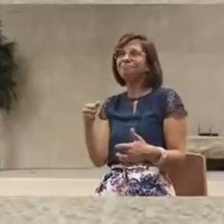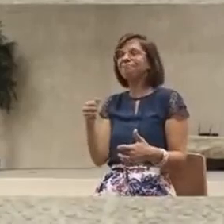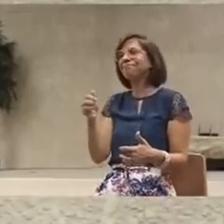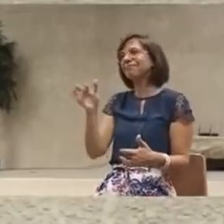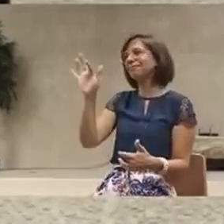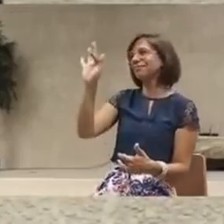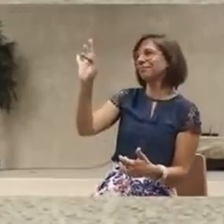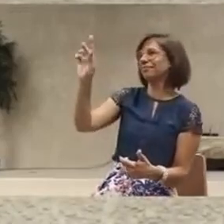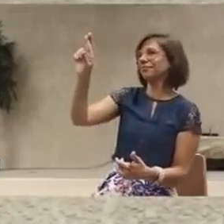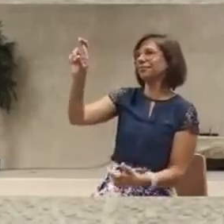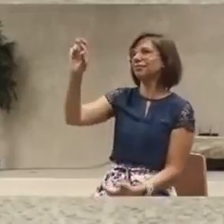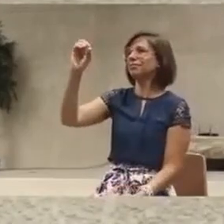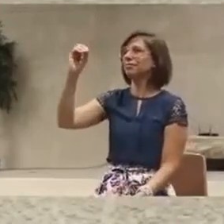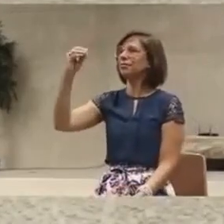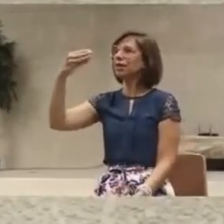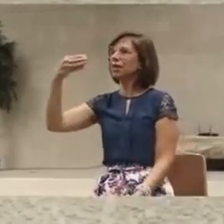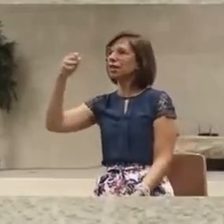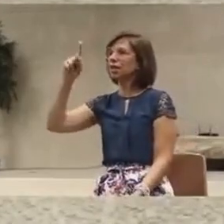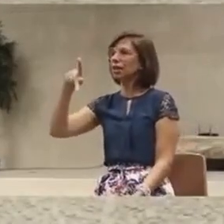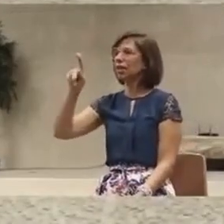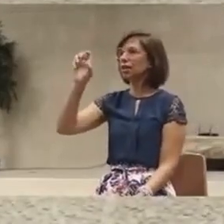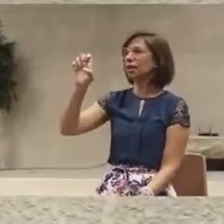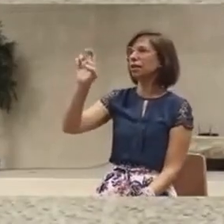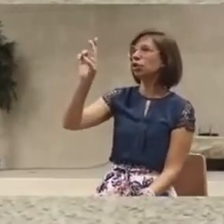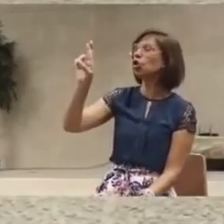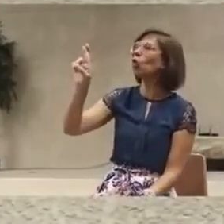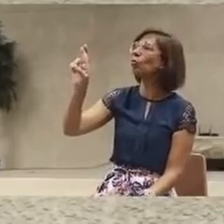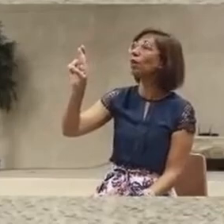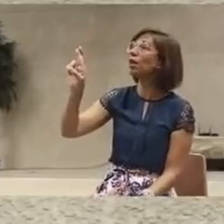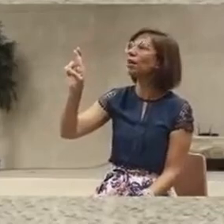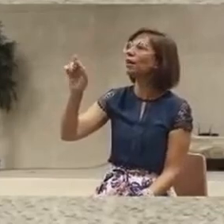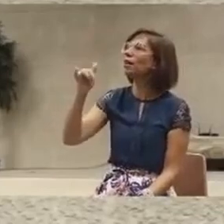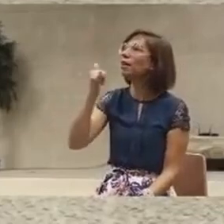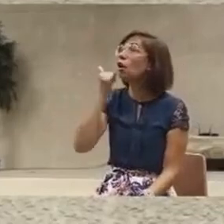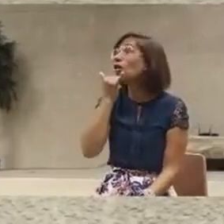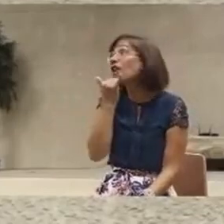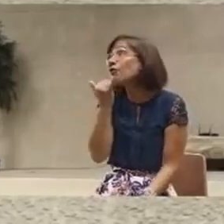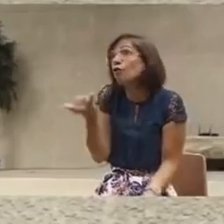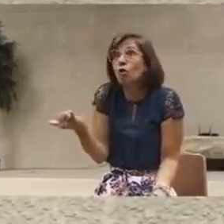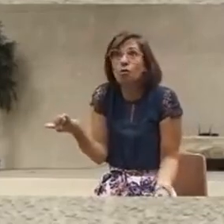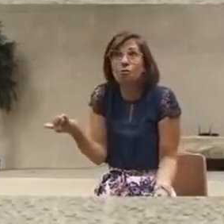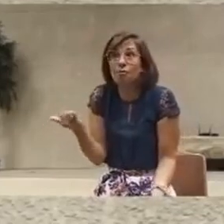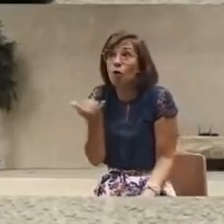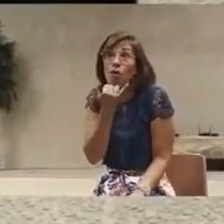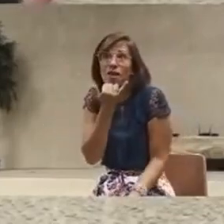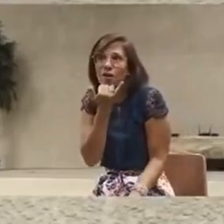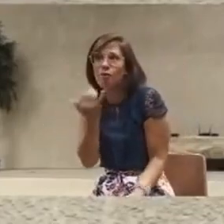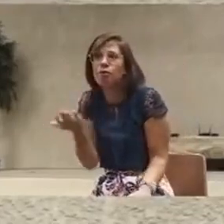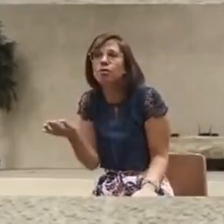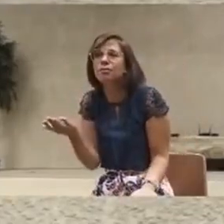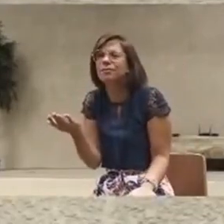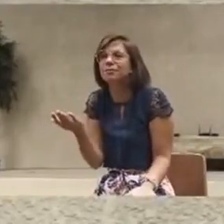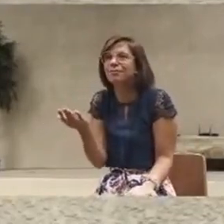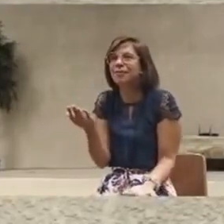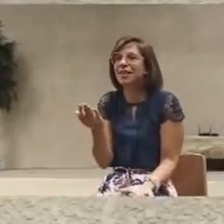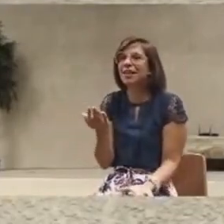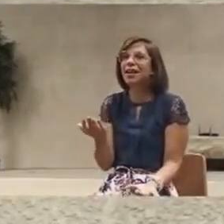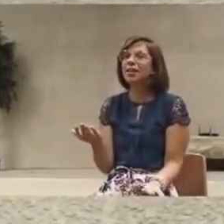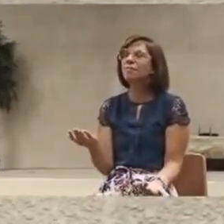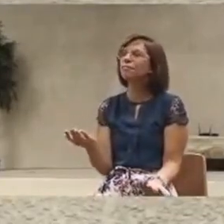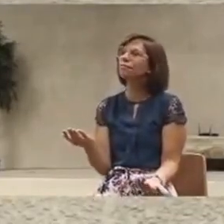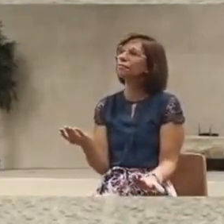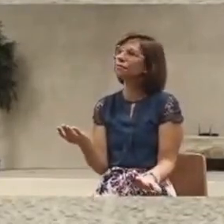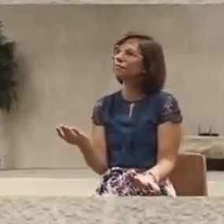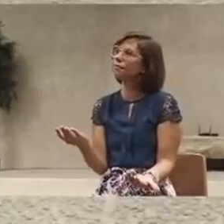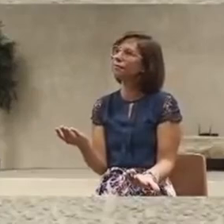Vous savez que on est en train de bouger à plus de, je ne sais pas combien de kilomètres à l'heure. Là, vous